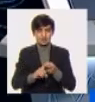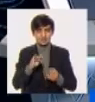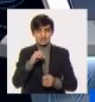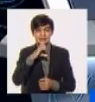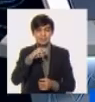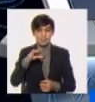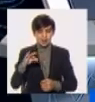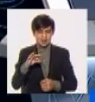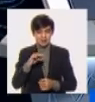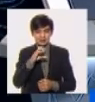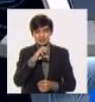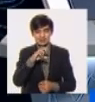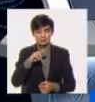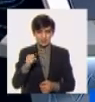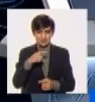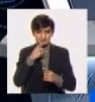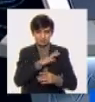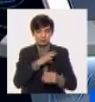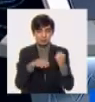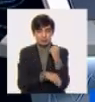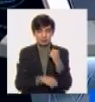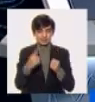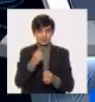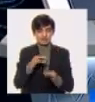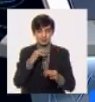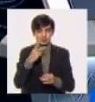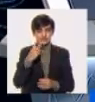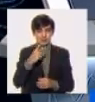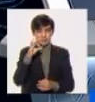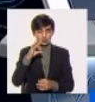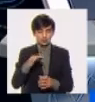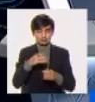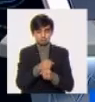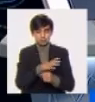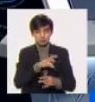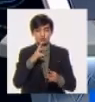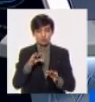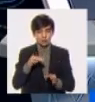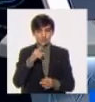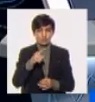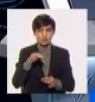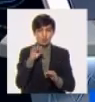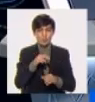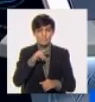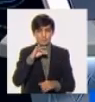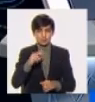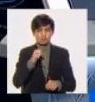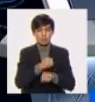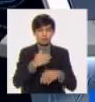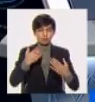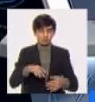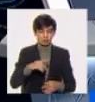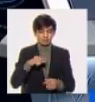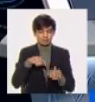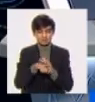зафиксирован конкретно за последнюю неделю. Показатель снизился на 2,5%, однако это не значит, что пик пройден. Главный